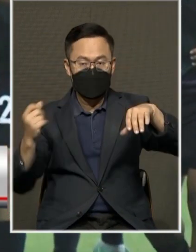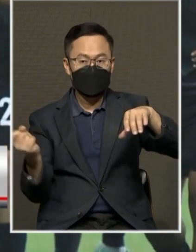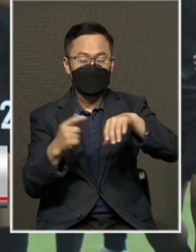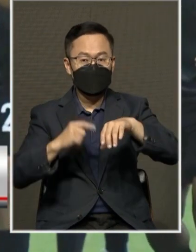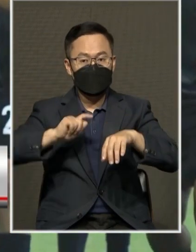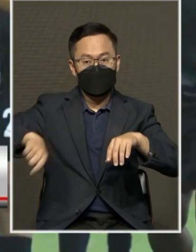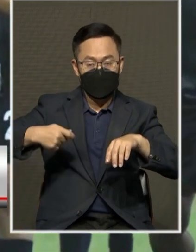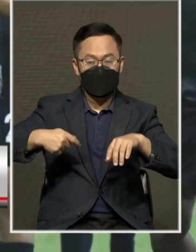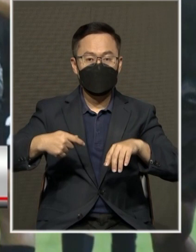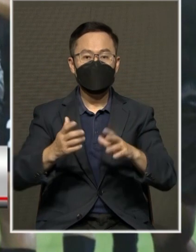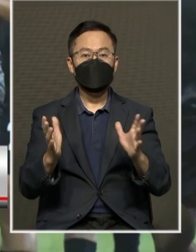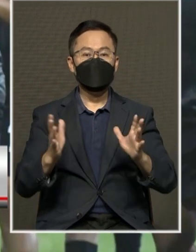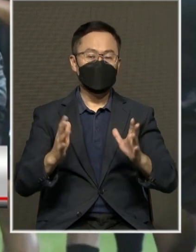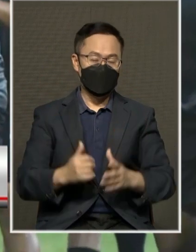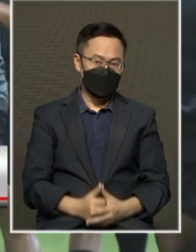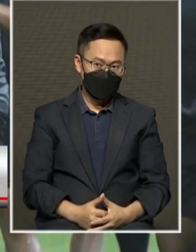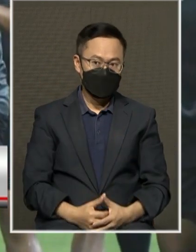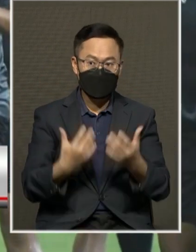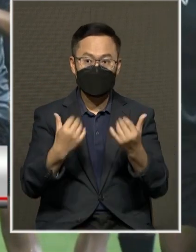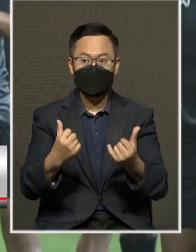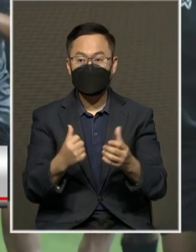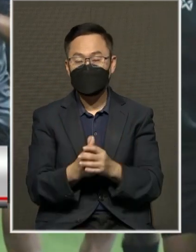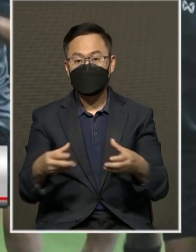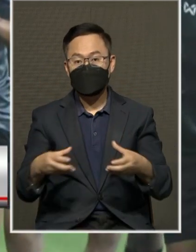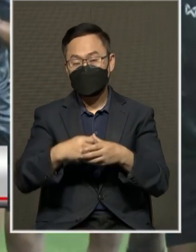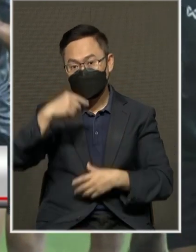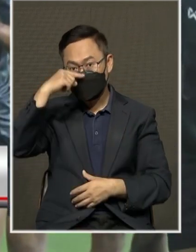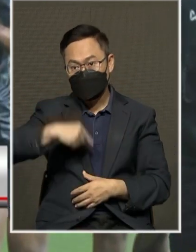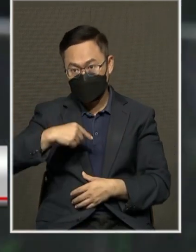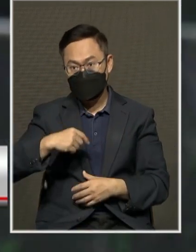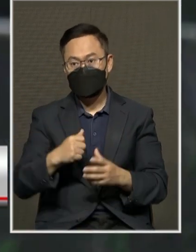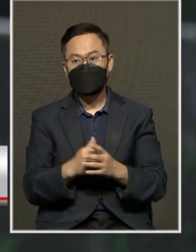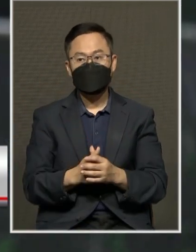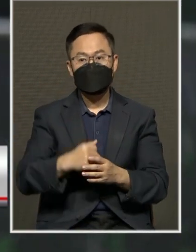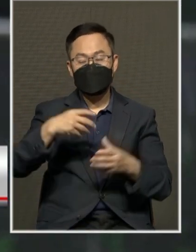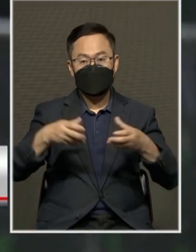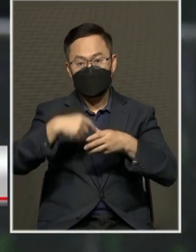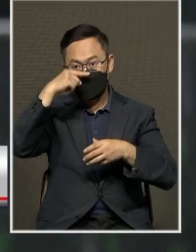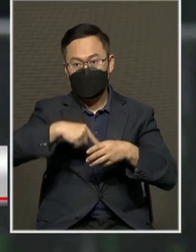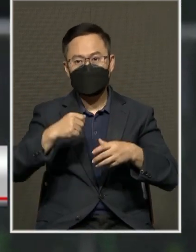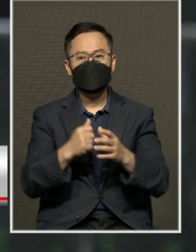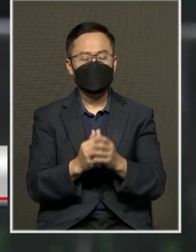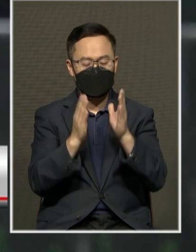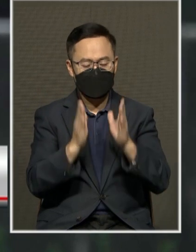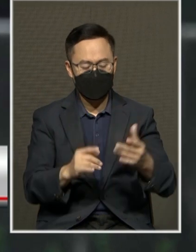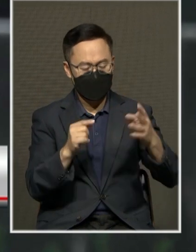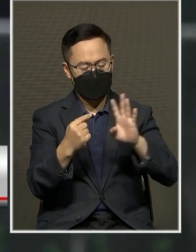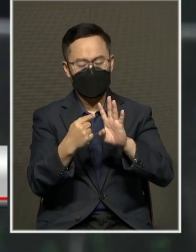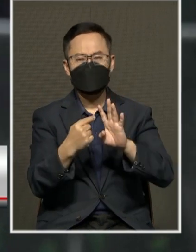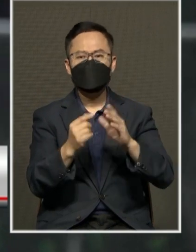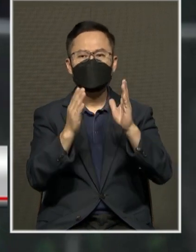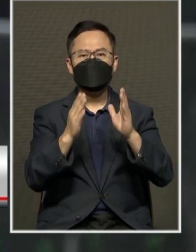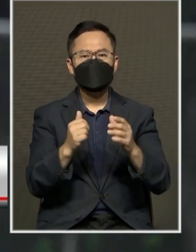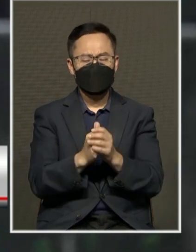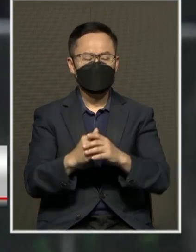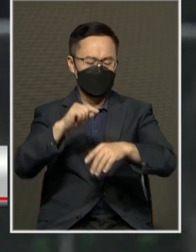ำ4-0แล้วเราเหมือนกับหมุนเวียนตัวผู้เล่นนะเพื่อที่จะเก็บรักษาสภาพร่างกายเพราะว่าการแข่งขันมันแข่งขันกันแบบค่อ